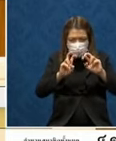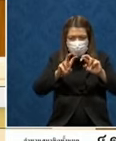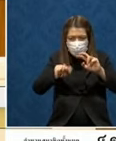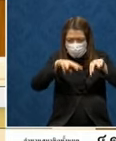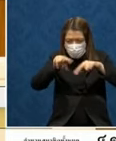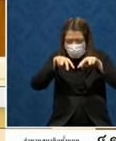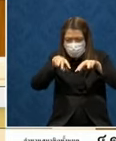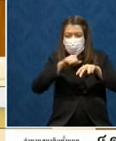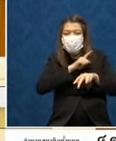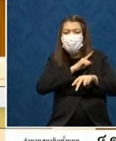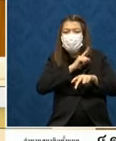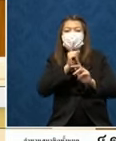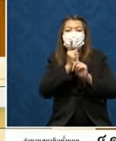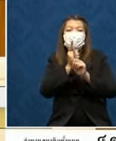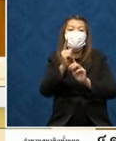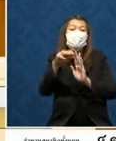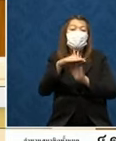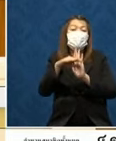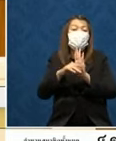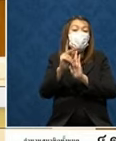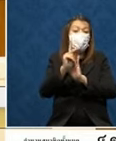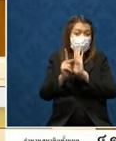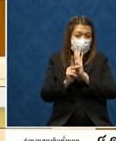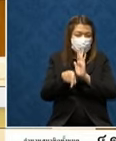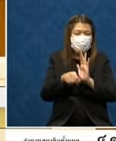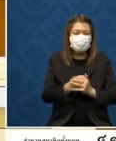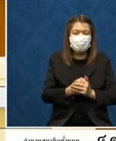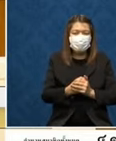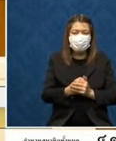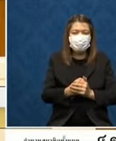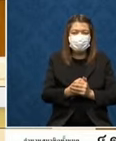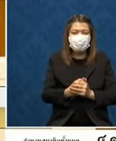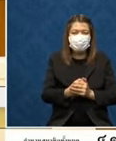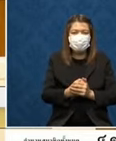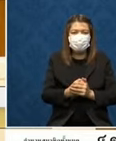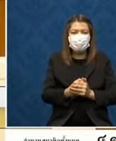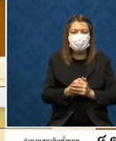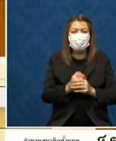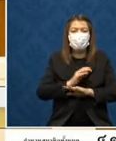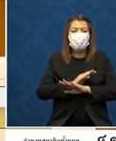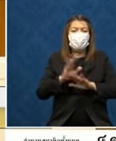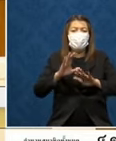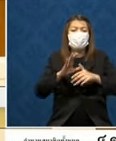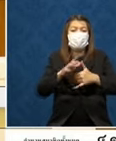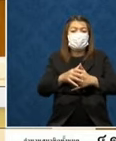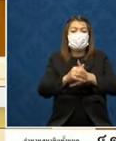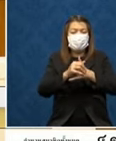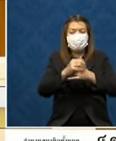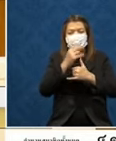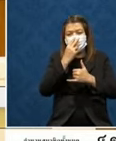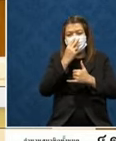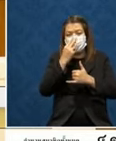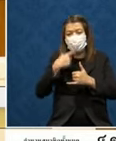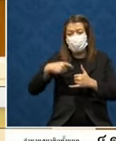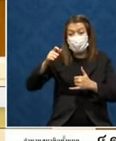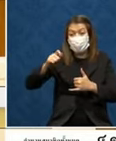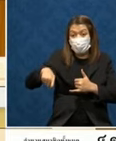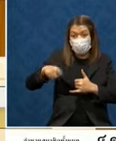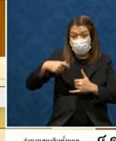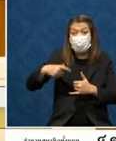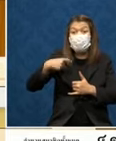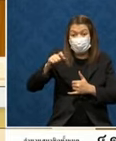ตามอำนาจหน้าที่ตามกฎหมายปวิอาญาส่วนการเพิกถอนหมายจับก็เป็นดุลยพินิจของทั้งฝ่ายตุลาการซึ่งก็มีความเห็น